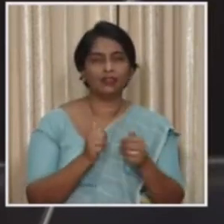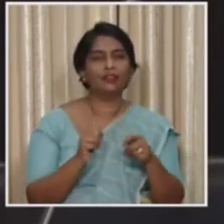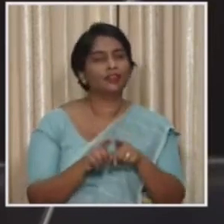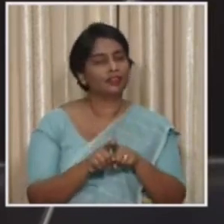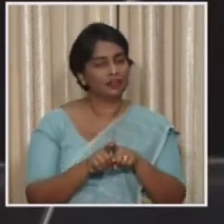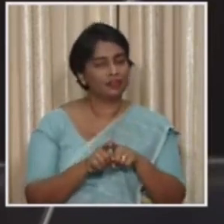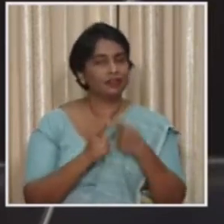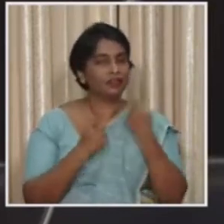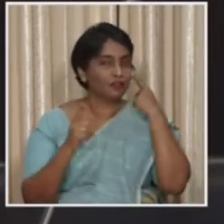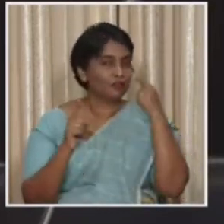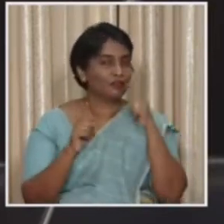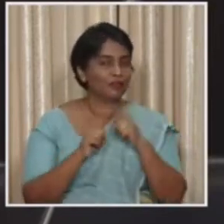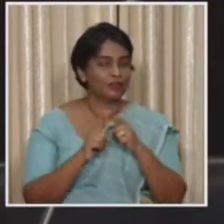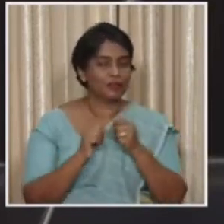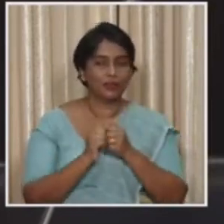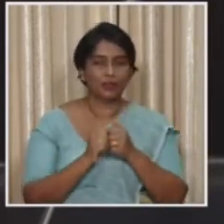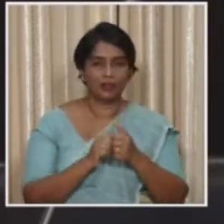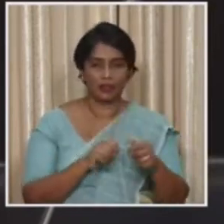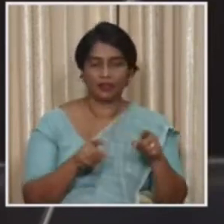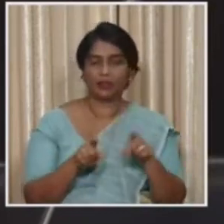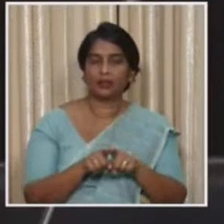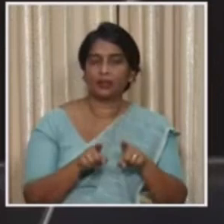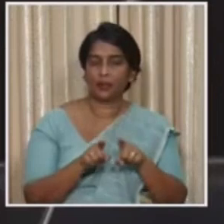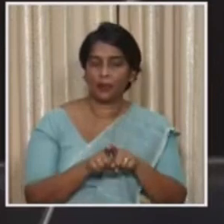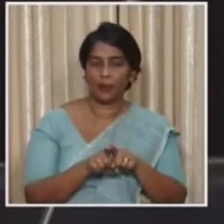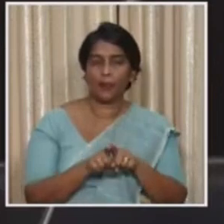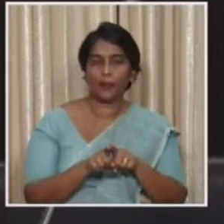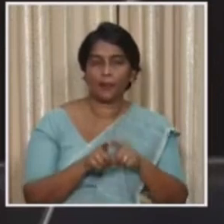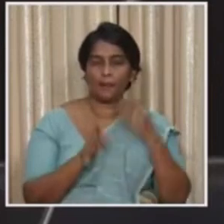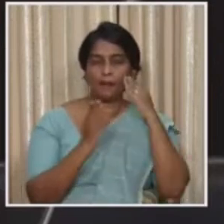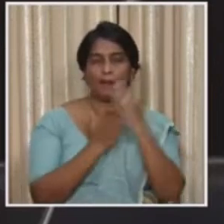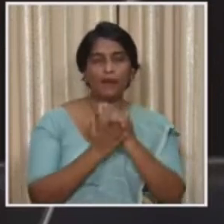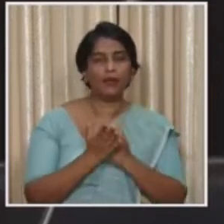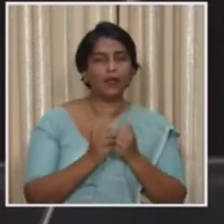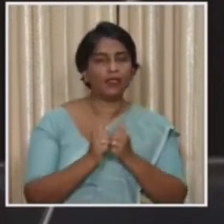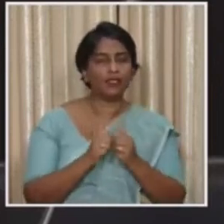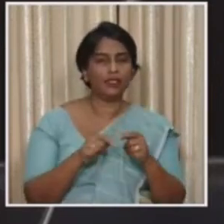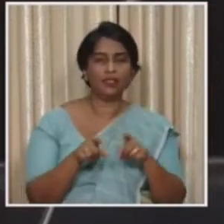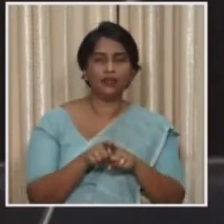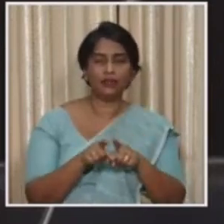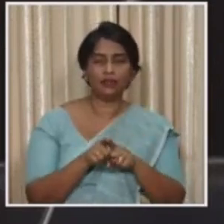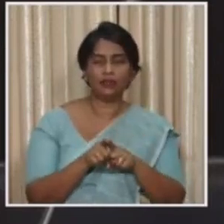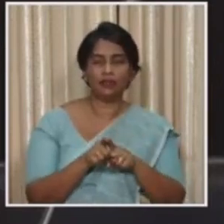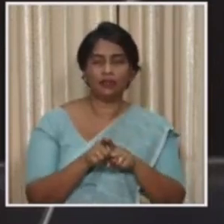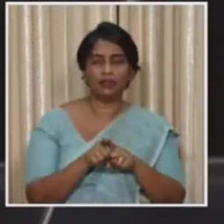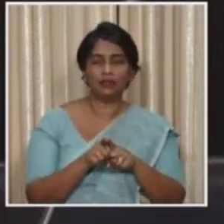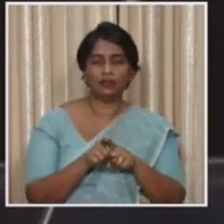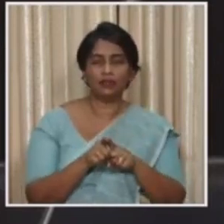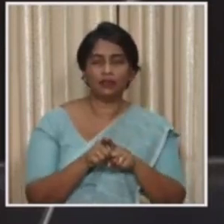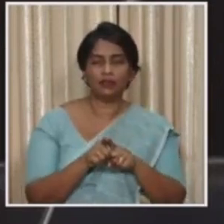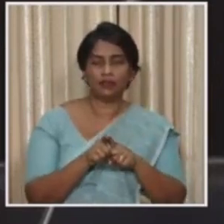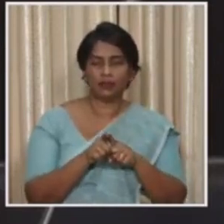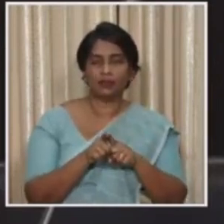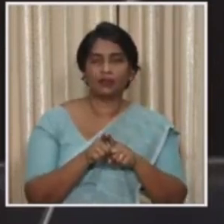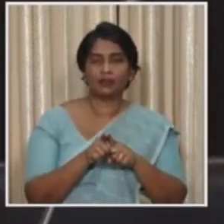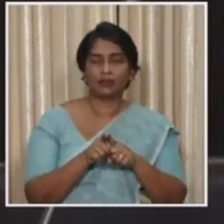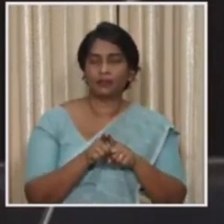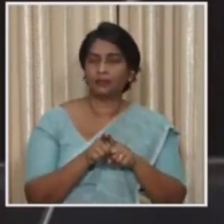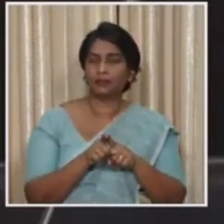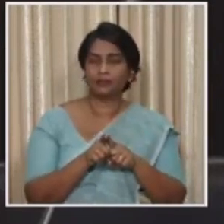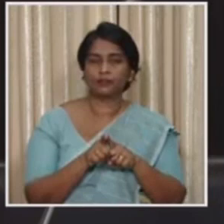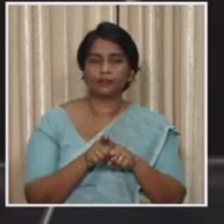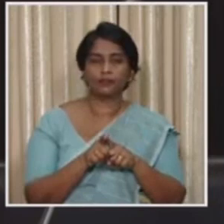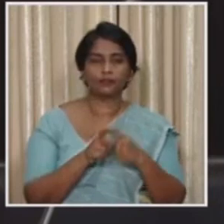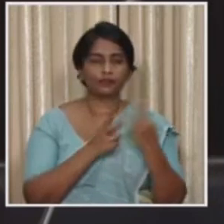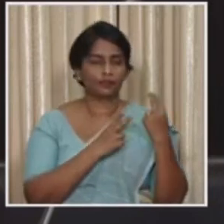செய்து வருகிறார். எனவே அவரும் ஒரு நீண்ட கால எதிர்காலம் அவருக்கு தென்படுகிறது. ஒரு சிறந்த அரசியல்வாதியாக